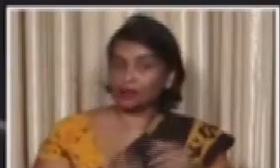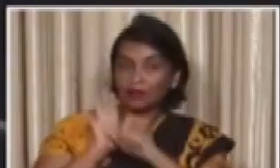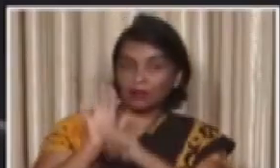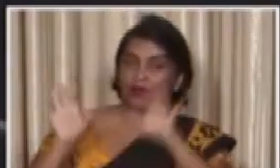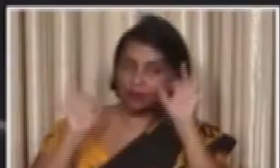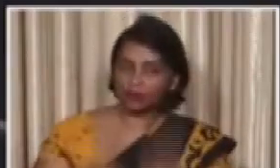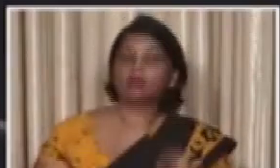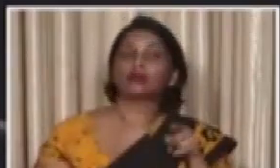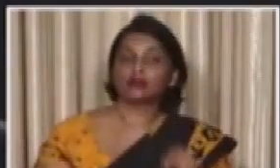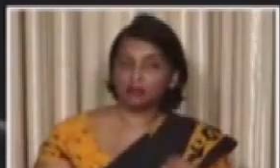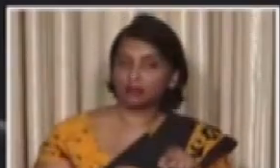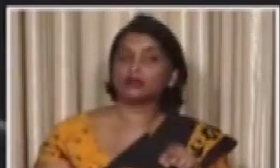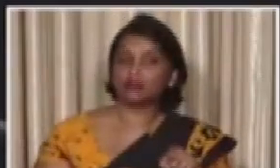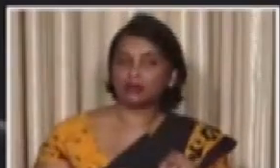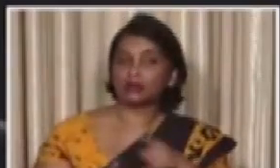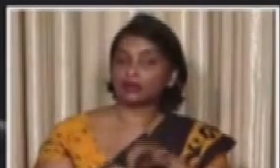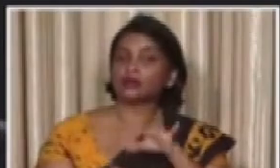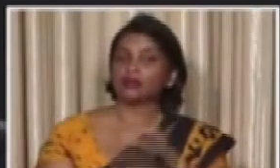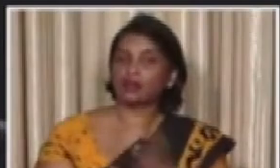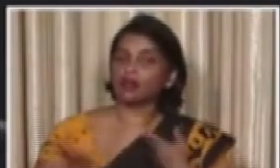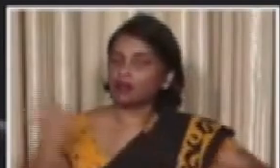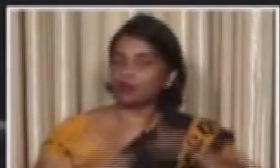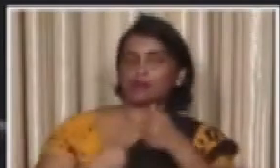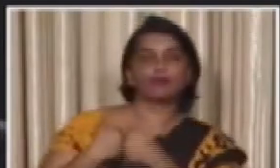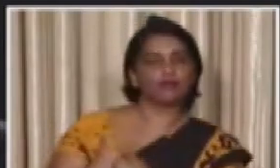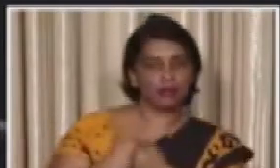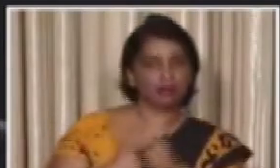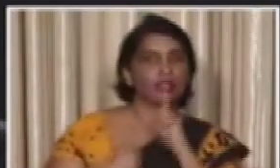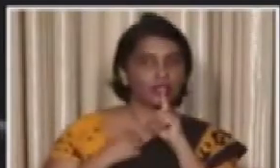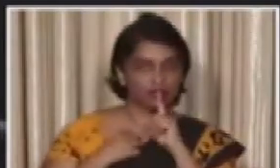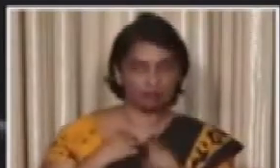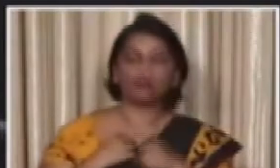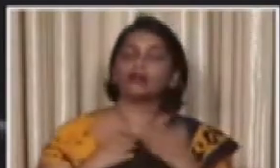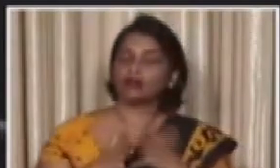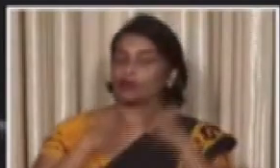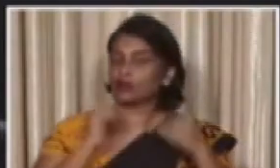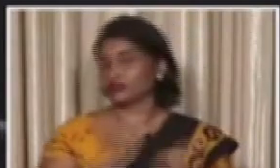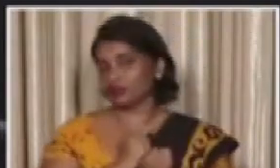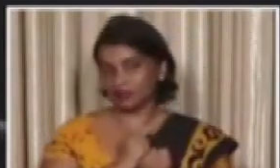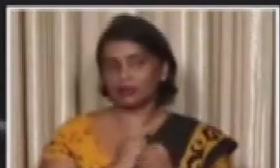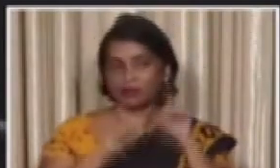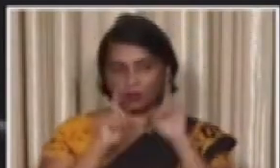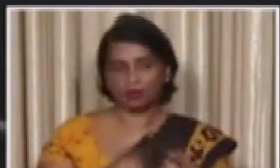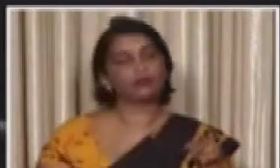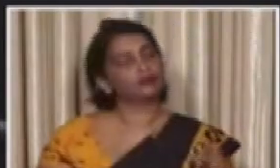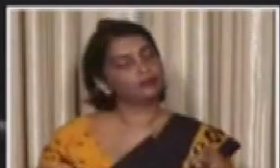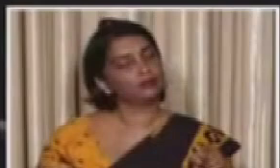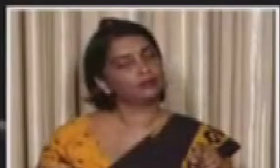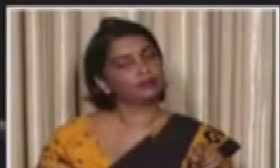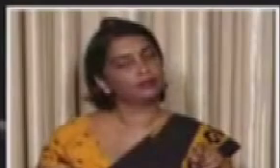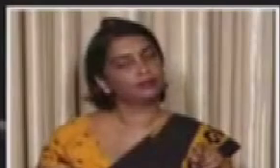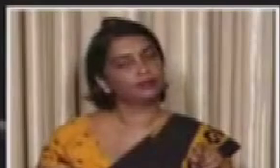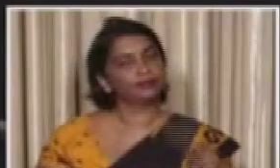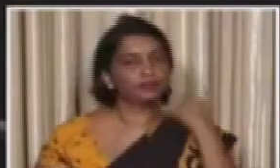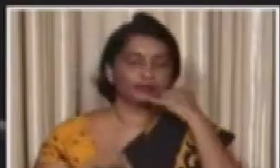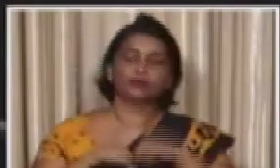නැතුව ඔබ ගන්නා වූ මේ තීරණය අපි ඔක්කොම අගය කරනවා කියන එක මට දැවැන්ත ශක්තියක් වුණා. ඒ වගේම